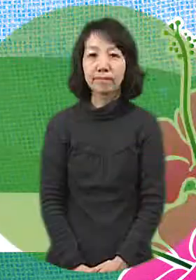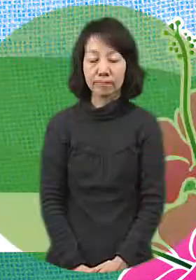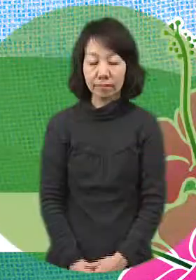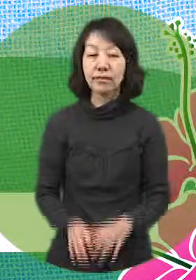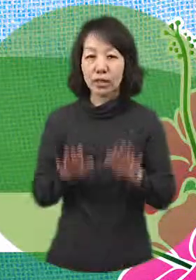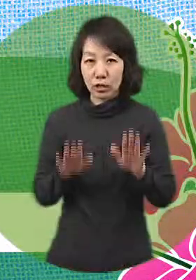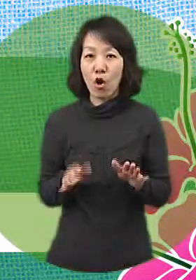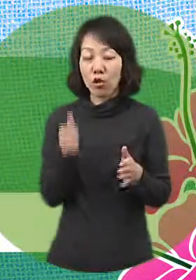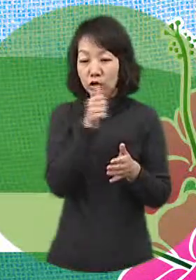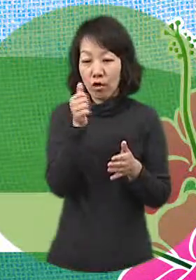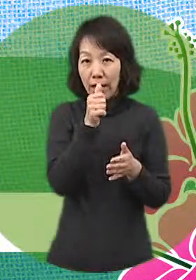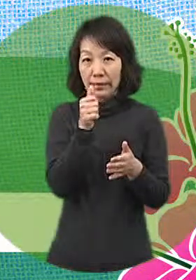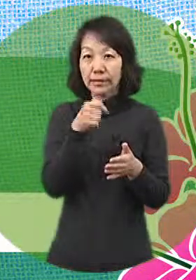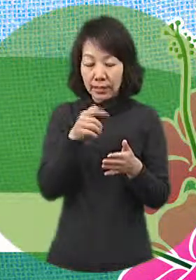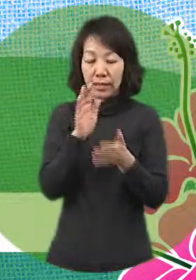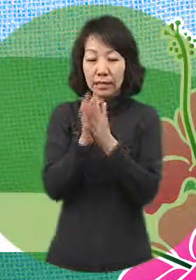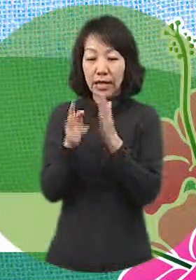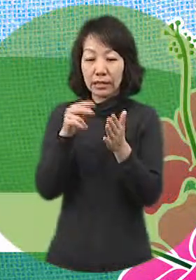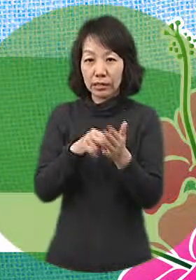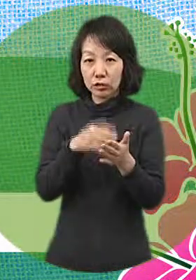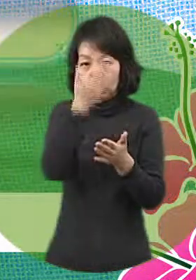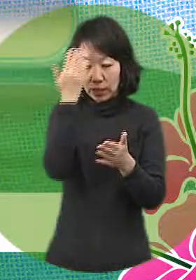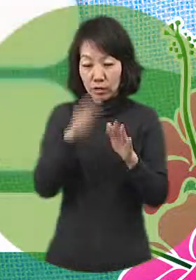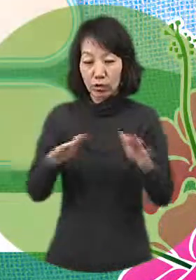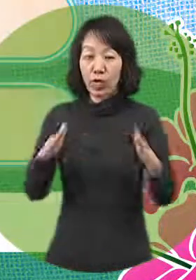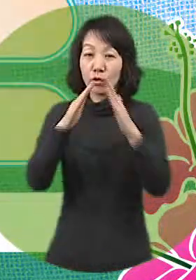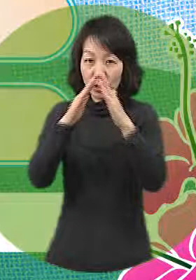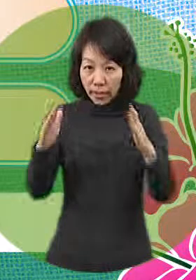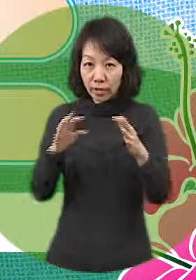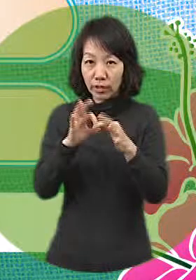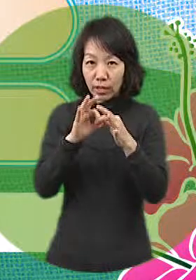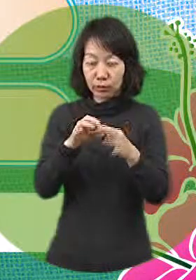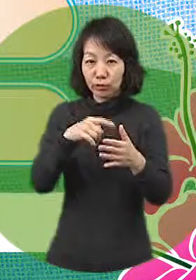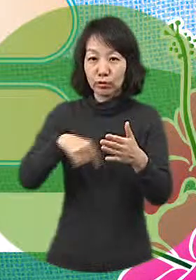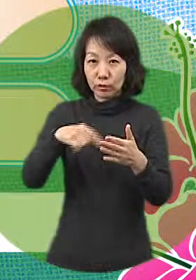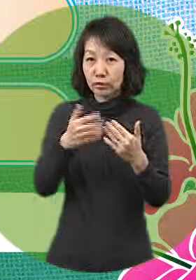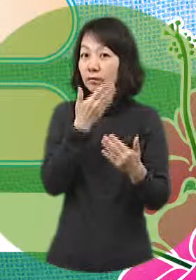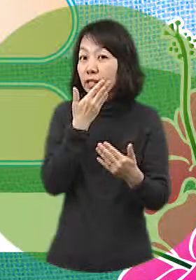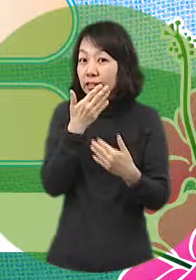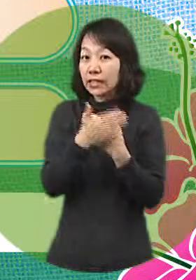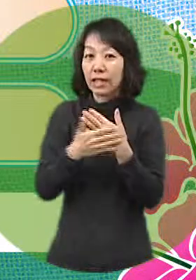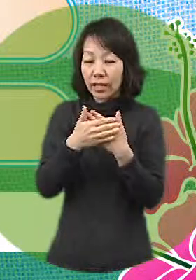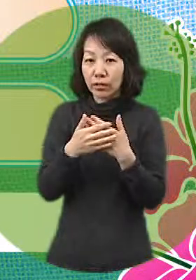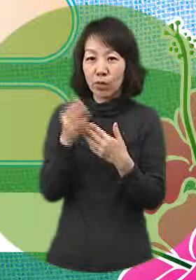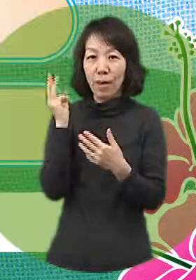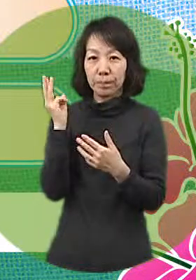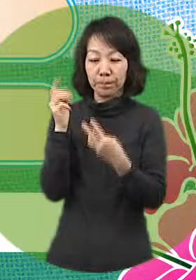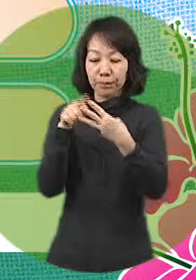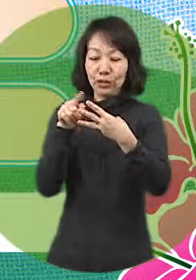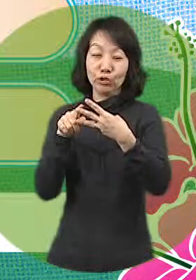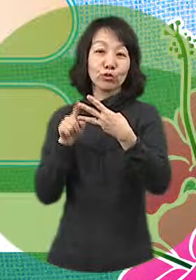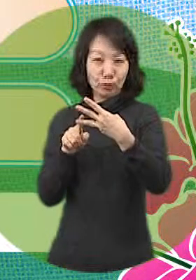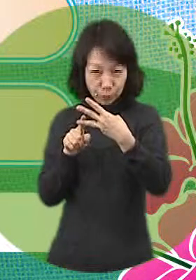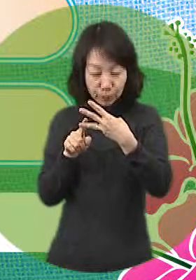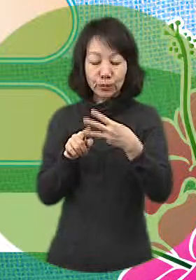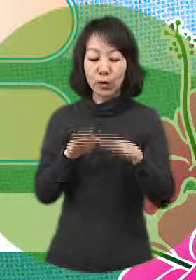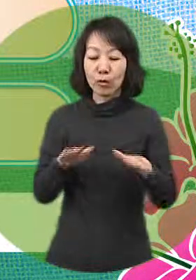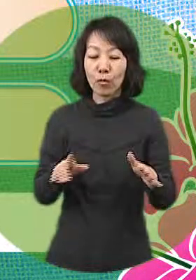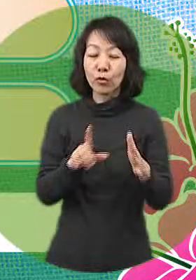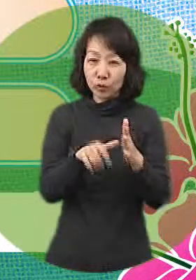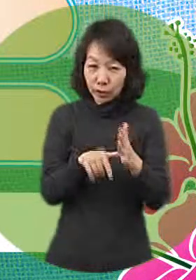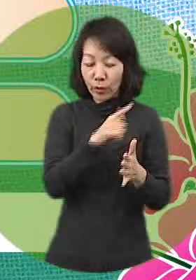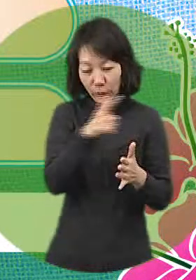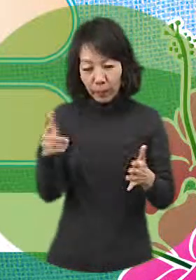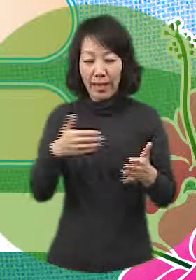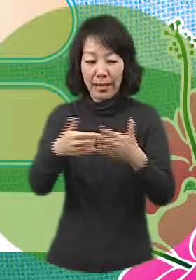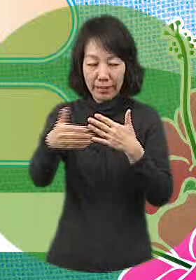今日ご紹介した県立青少年の家に関するトピックスはご覧の3つ。子どもの頃のさまざまな体験